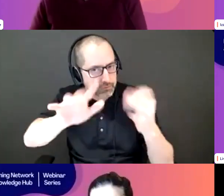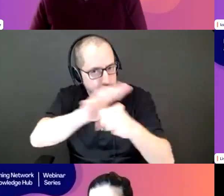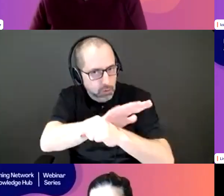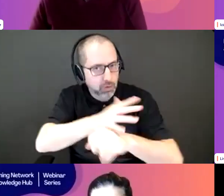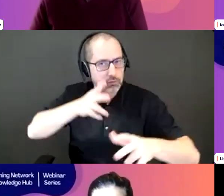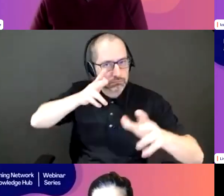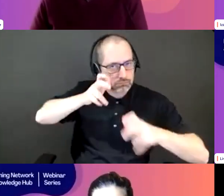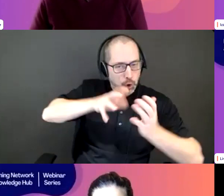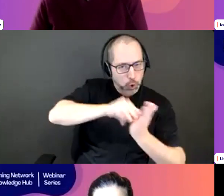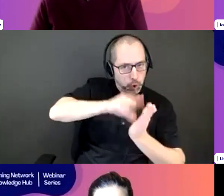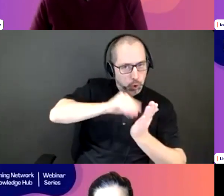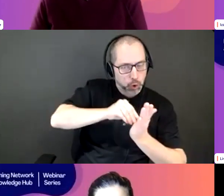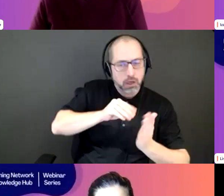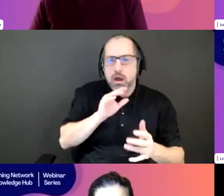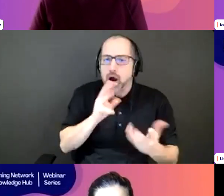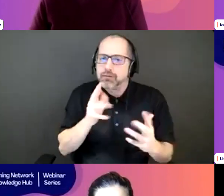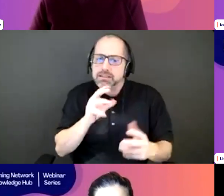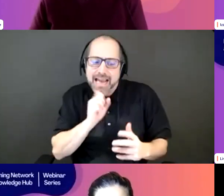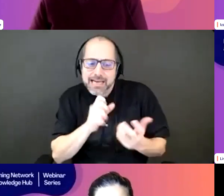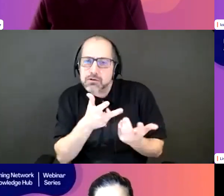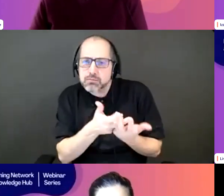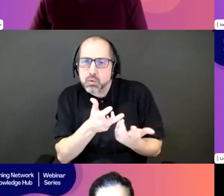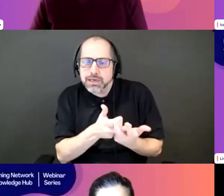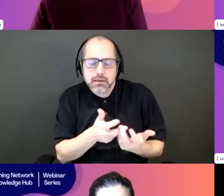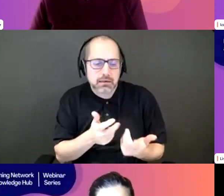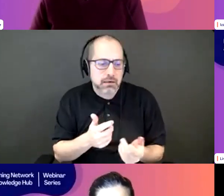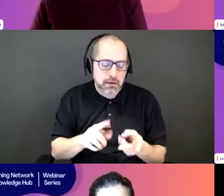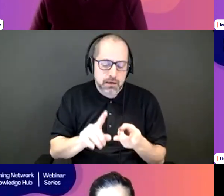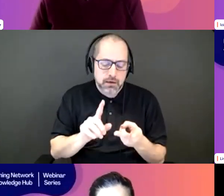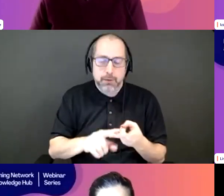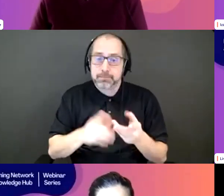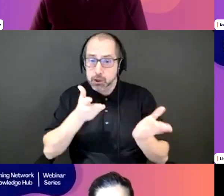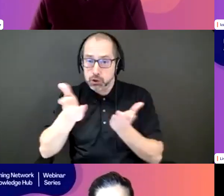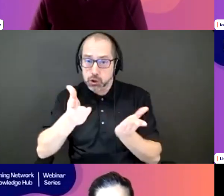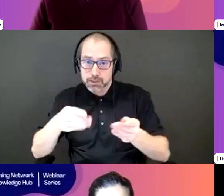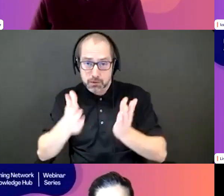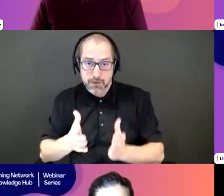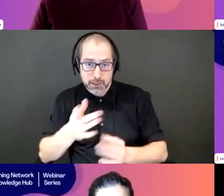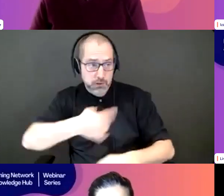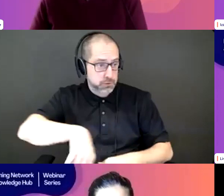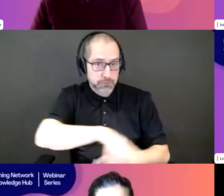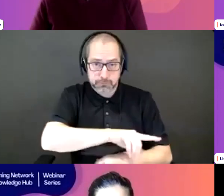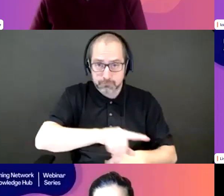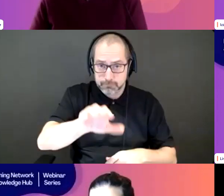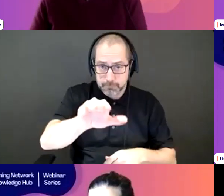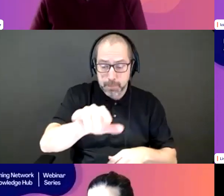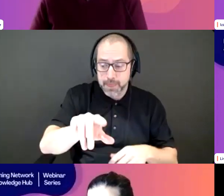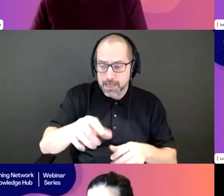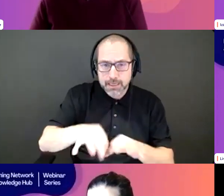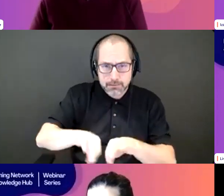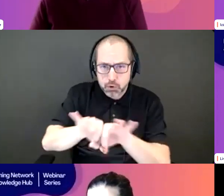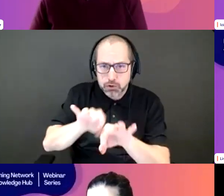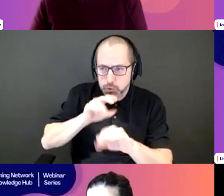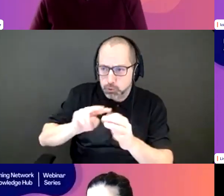la buée motif la coercition et ainsi de suite de manière appropriée pour l'âge évidemment pour les fournisseurs de services il est important